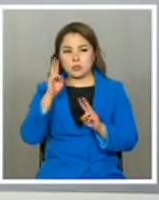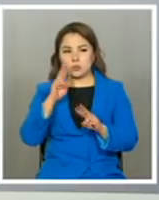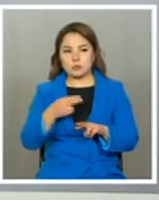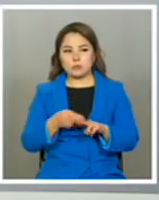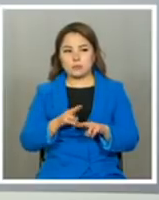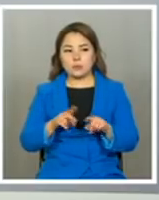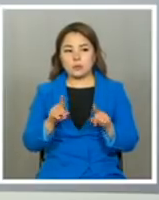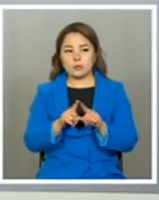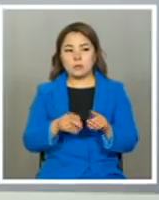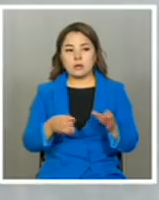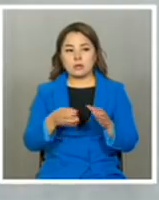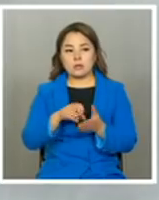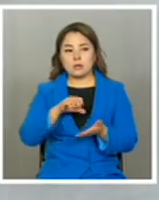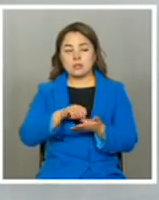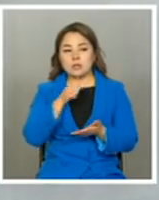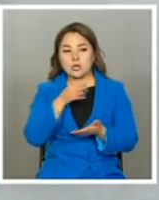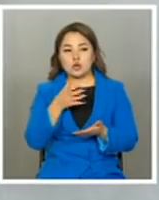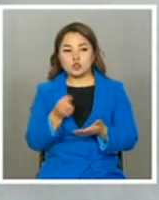өлшейді.